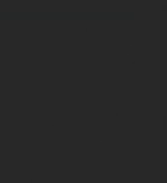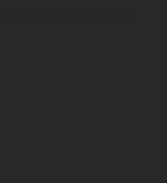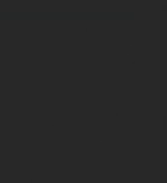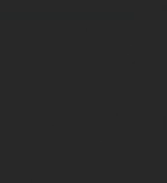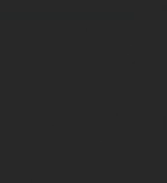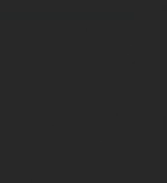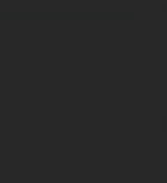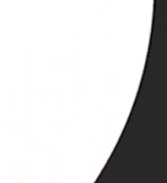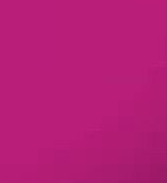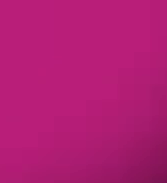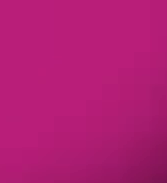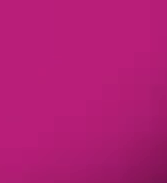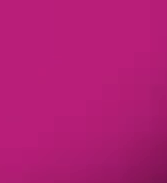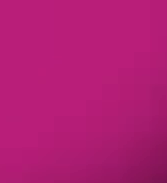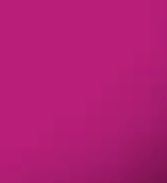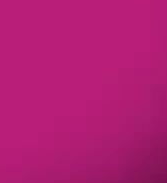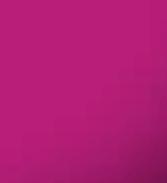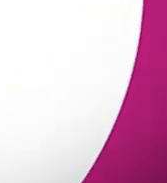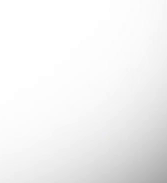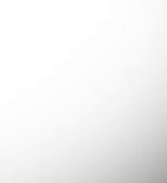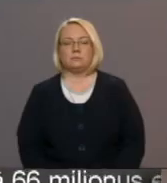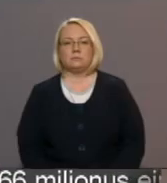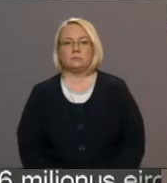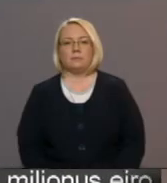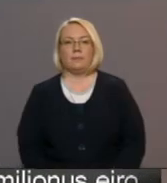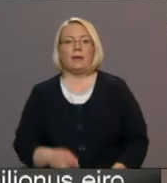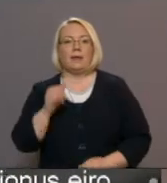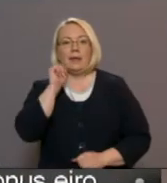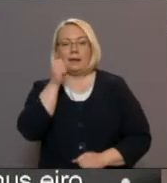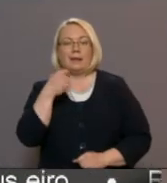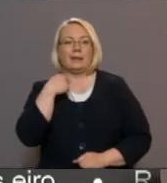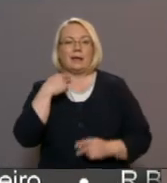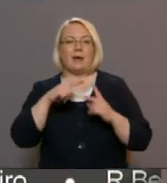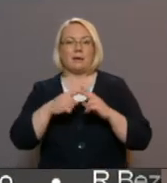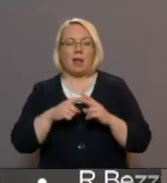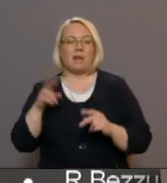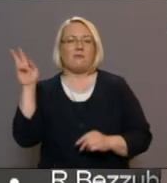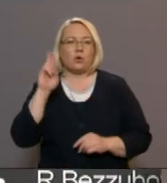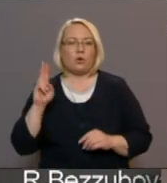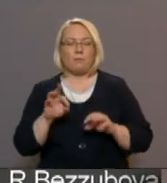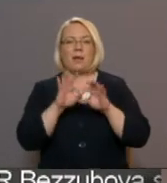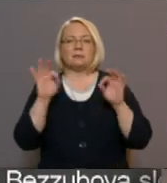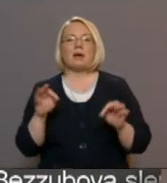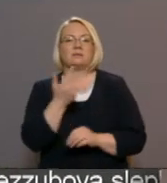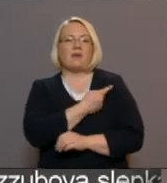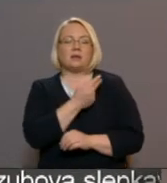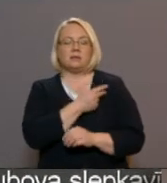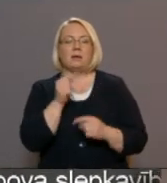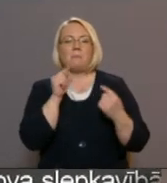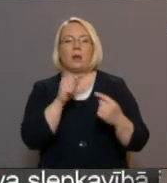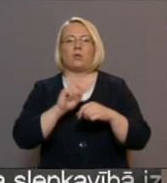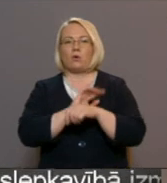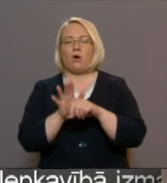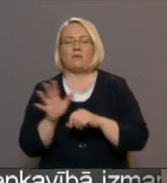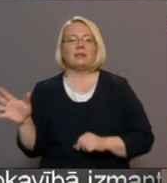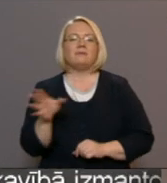Re, viss ēters ir te! Rīt Rīgā, Jelgavā un Jūrmalā sāks vakcinēt pret